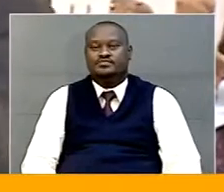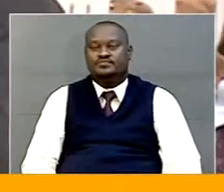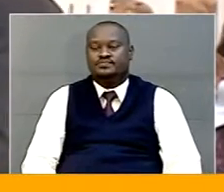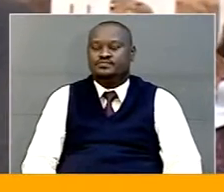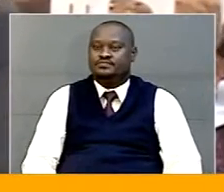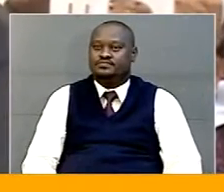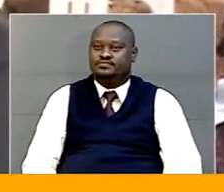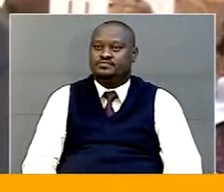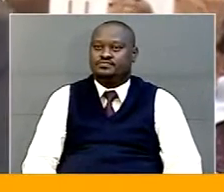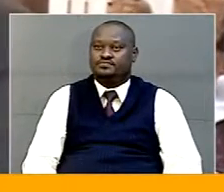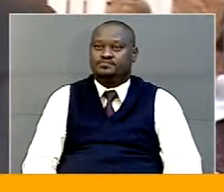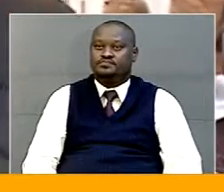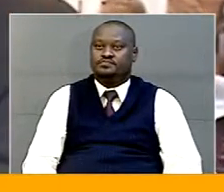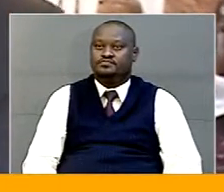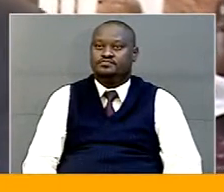ekibanja kya Namuli